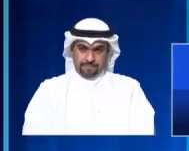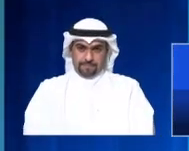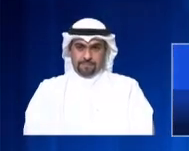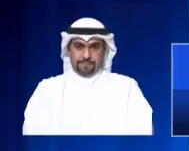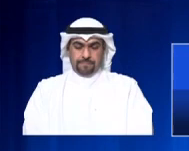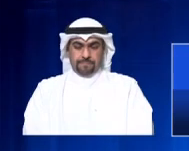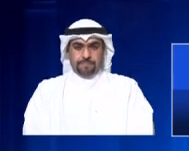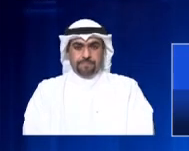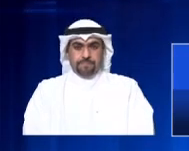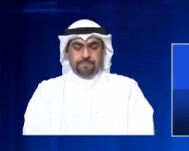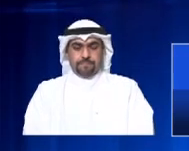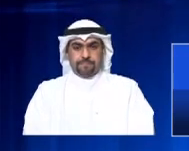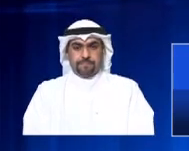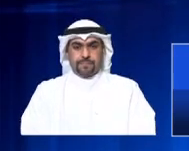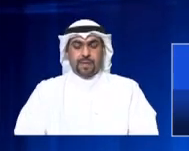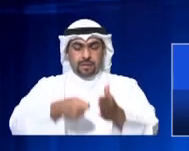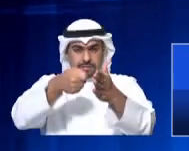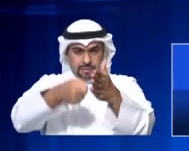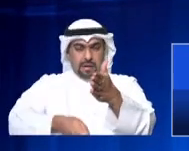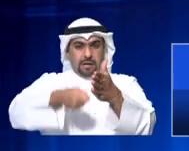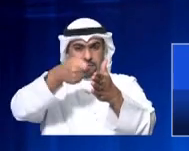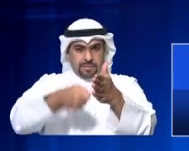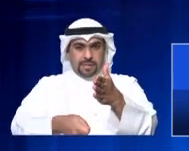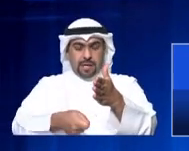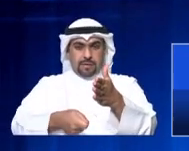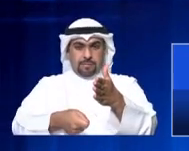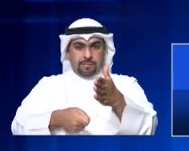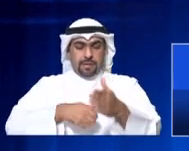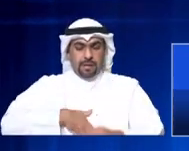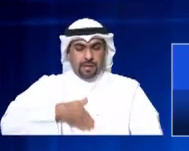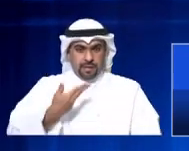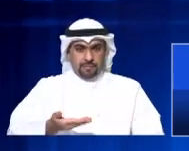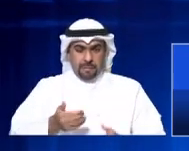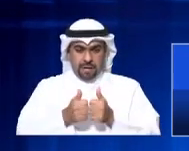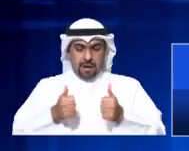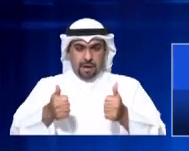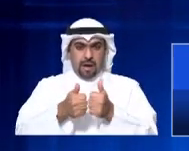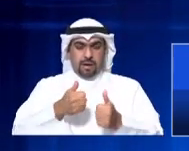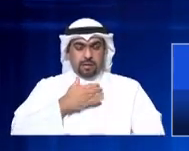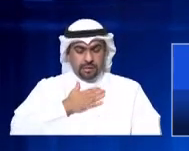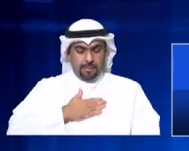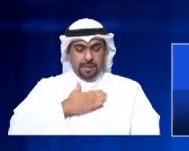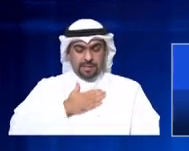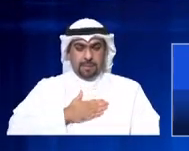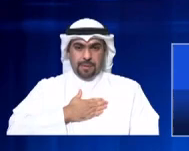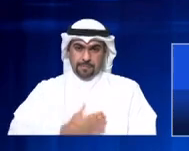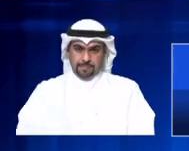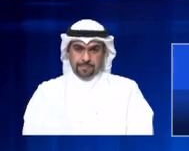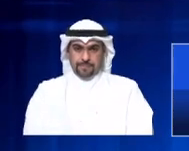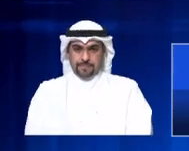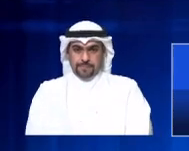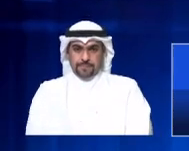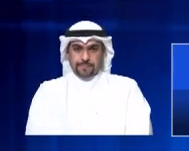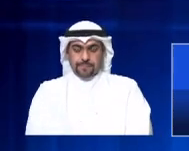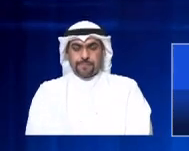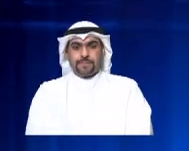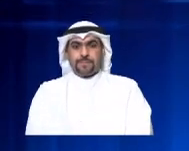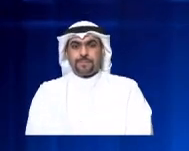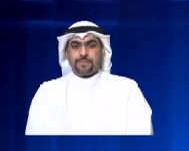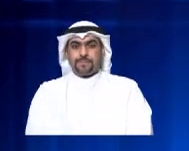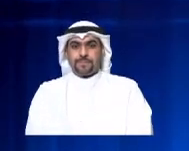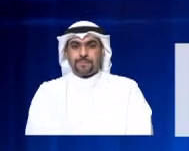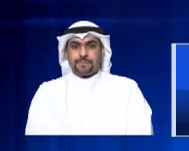السابق ميخائيل غورباتشوف، متمنيا سمو حفظه الله لأسرة الفقيد وذوي جميل الصبر.